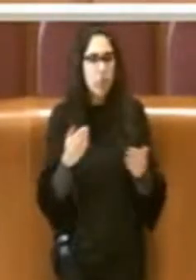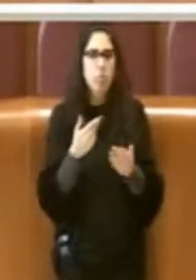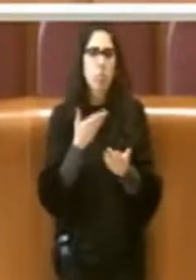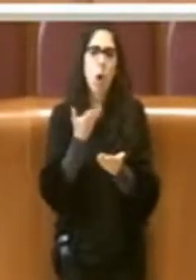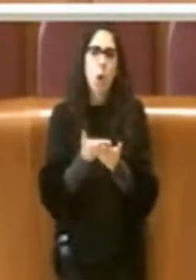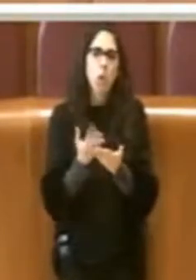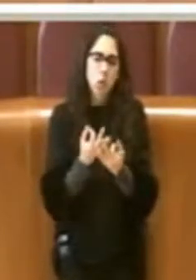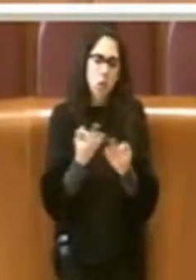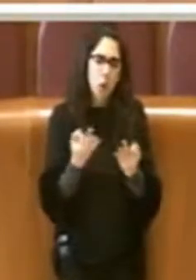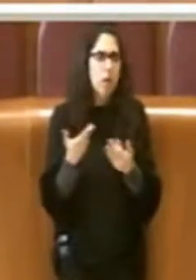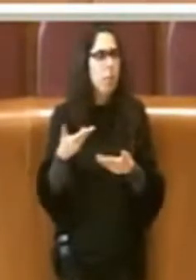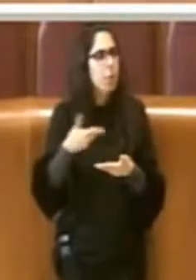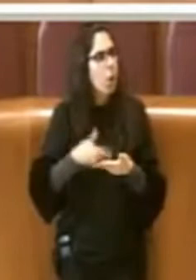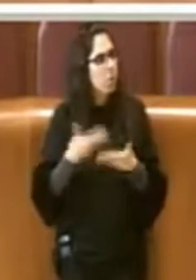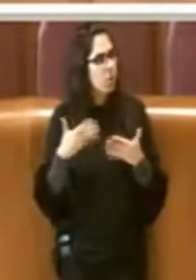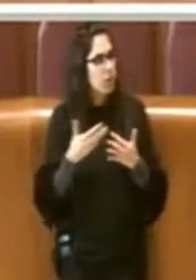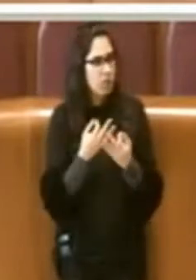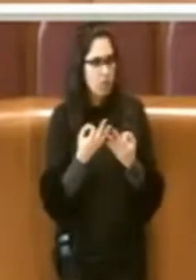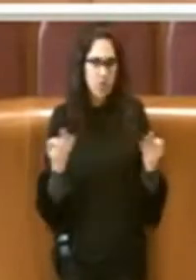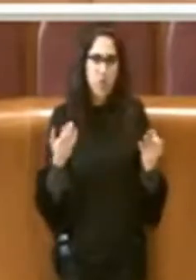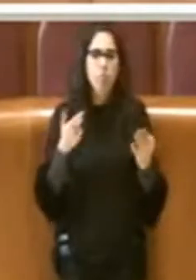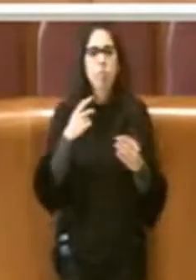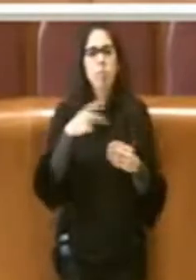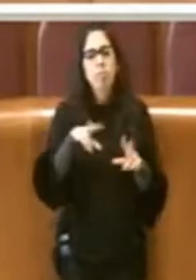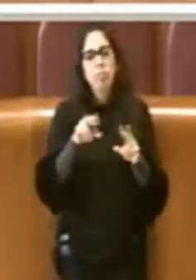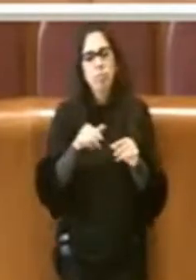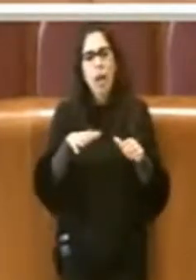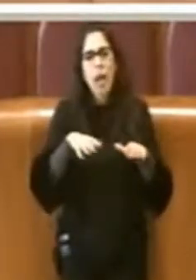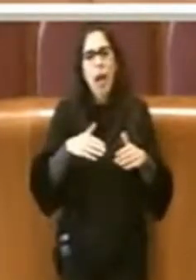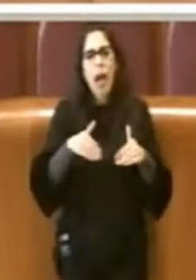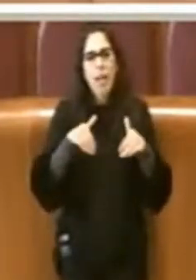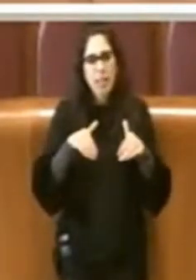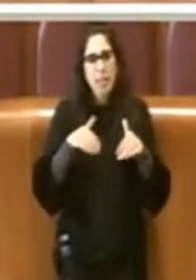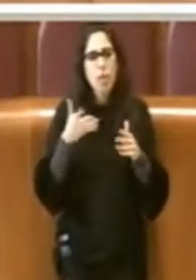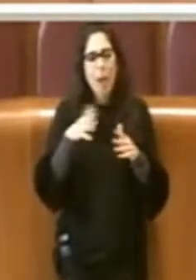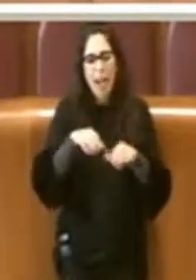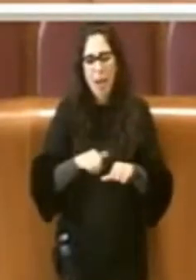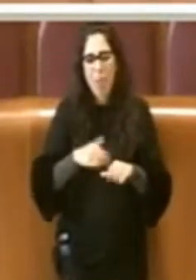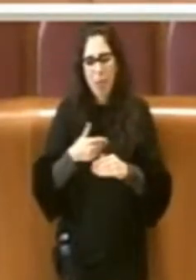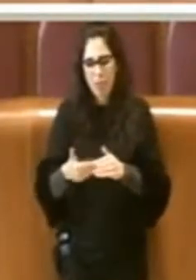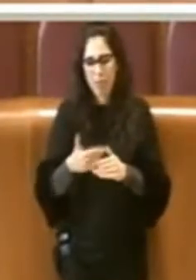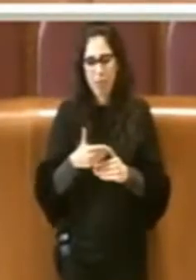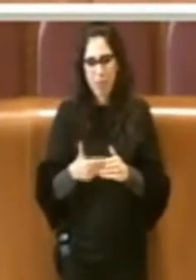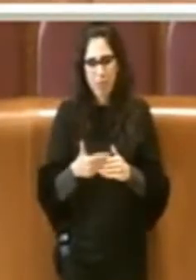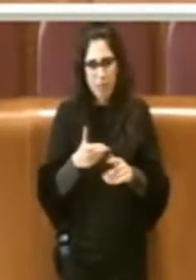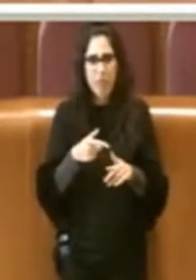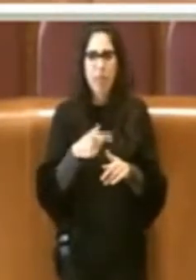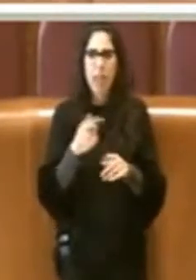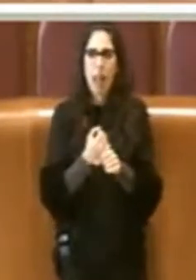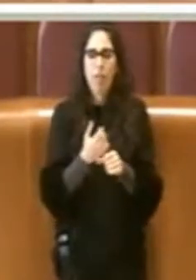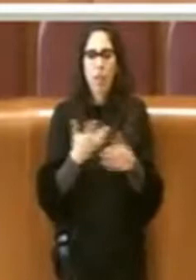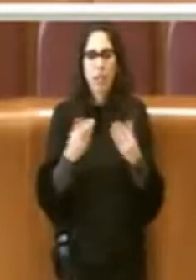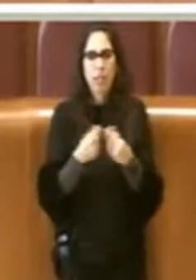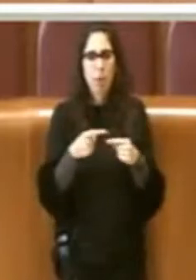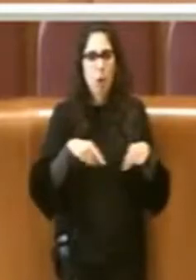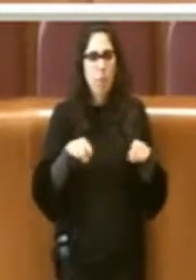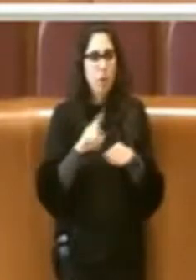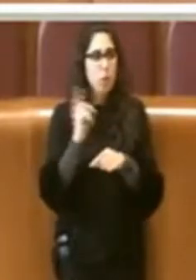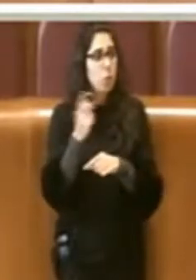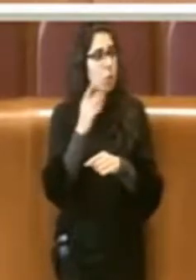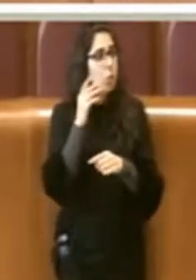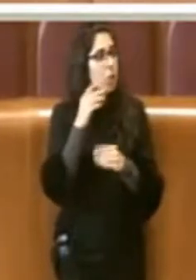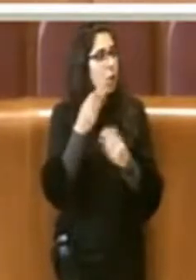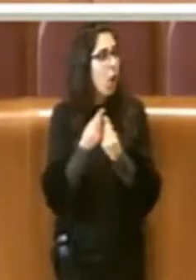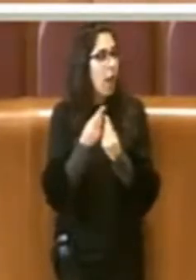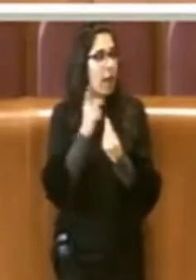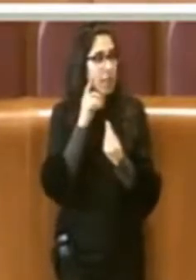la proposta che ci è stata fatta, ripeto, ci asteniamo con l'impegno di lavorarci il prima possibile in commissione. Tutti i colleghi sanno, sia di maggioranza